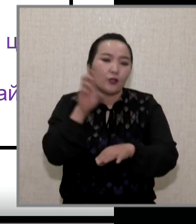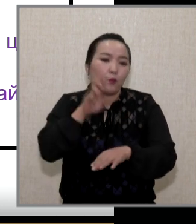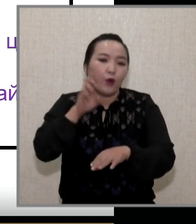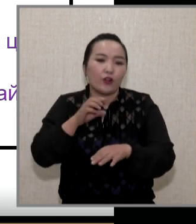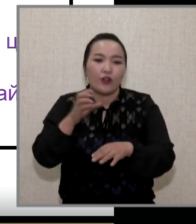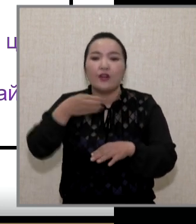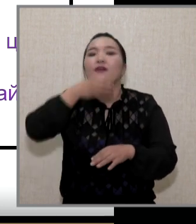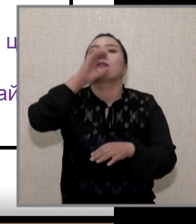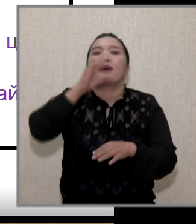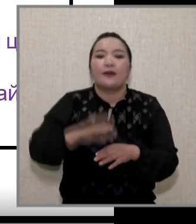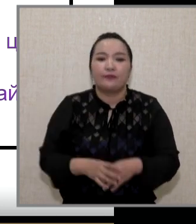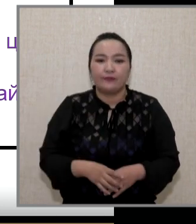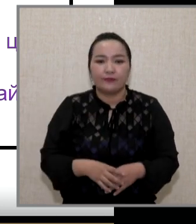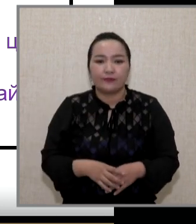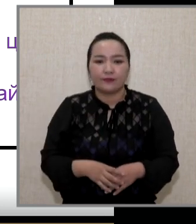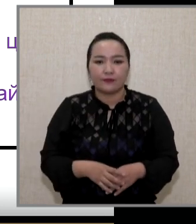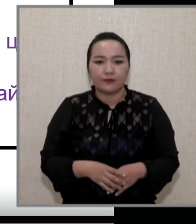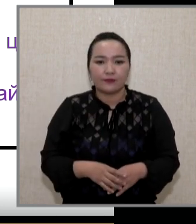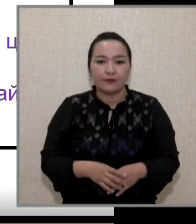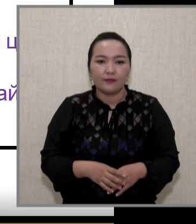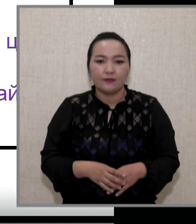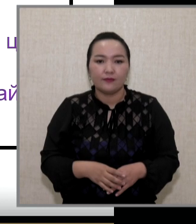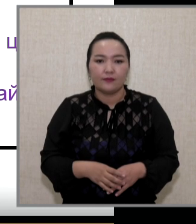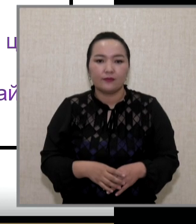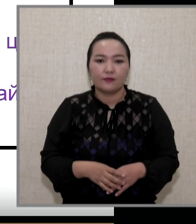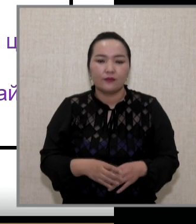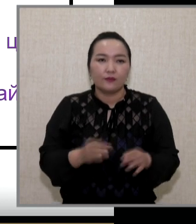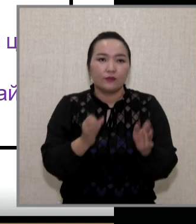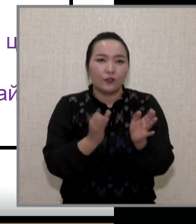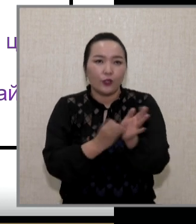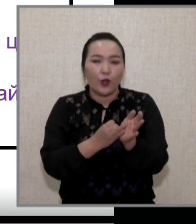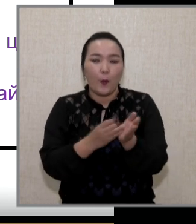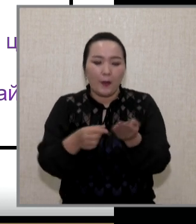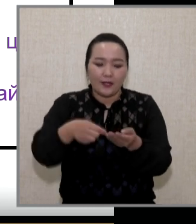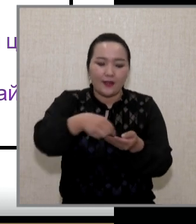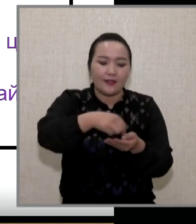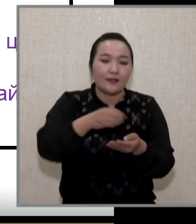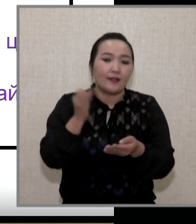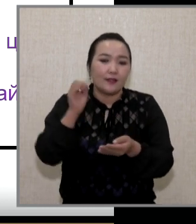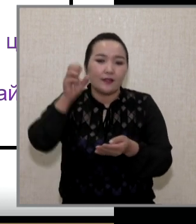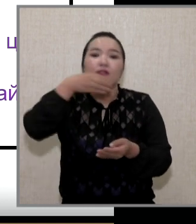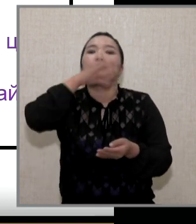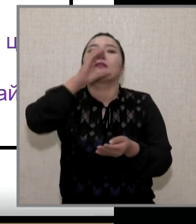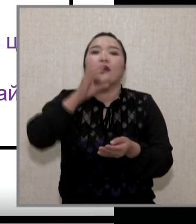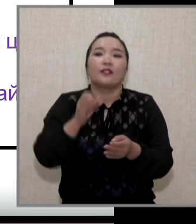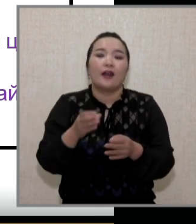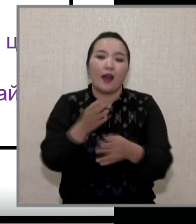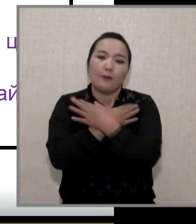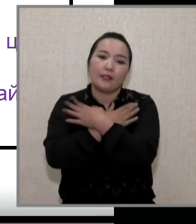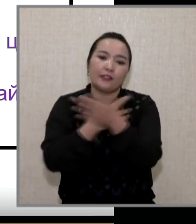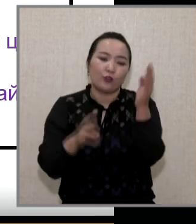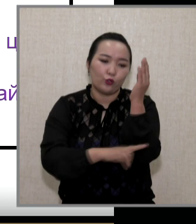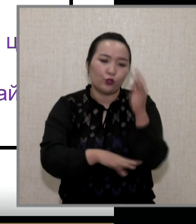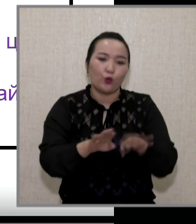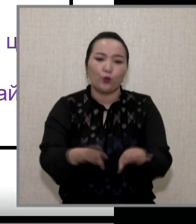та нарт маань ээж аав нь амралтын өдөр дархлааг дэмжих зорилготой дом болсон долоон банжтай цай, дээр нь будаа сүултэй цай, борц будаатай